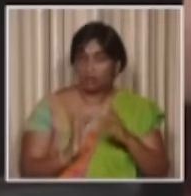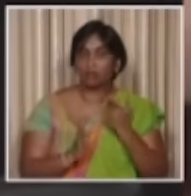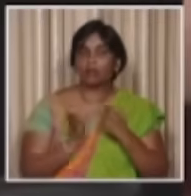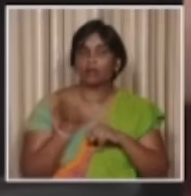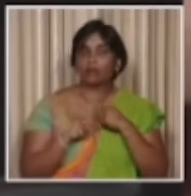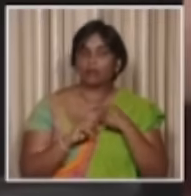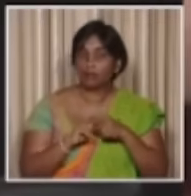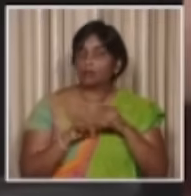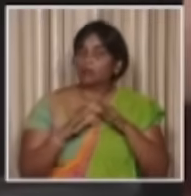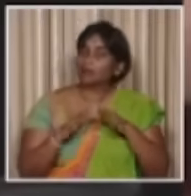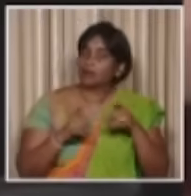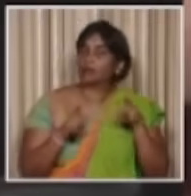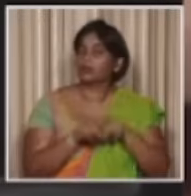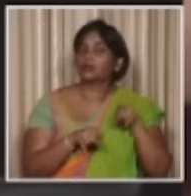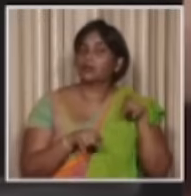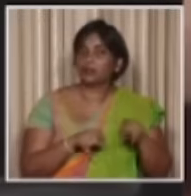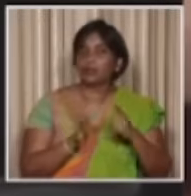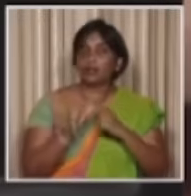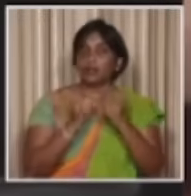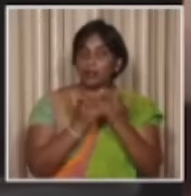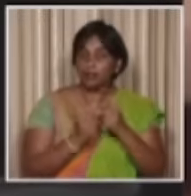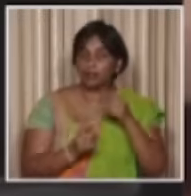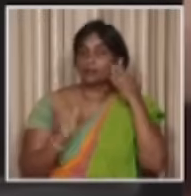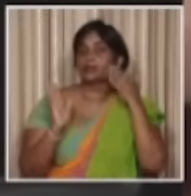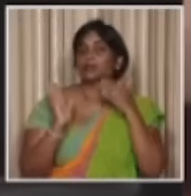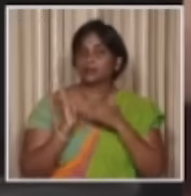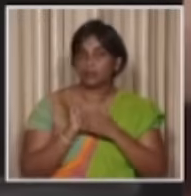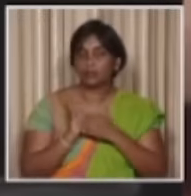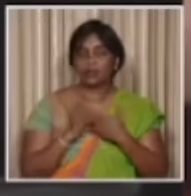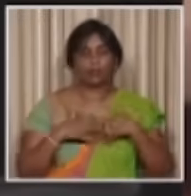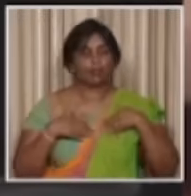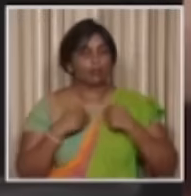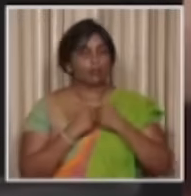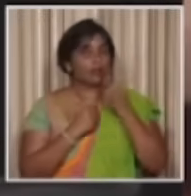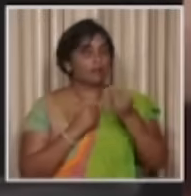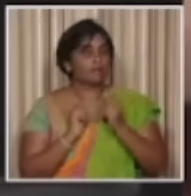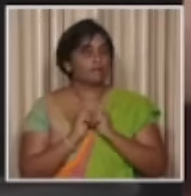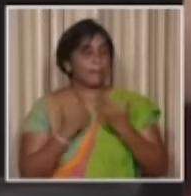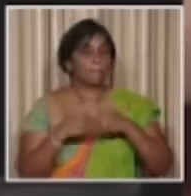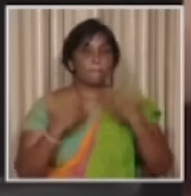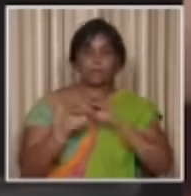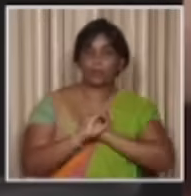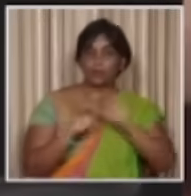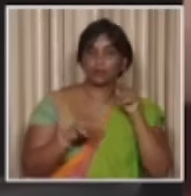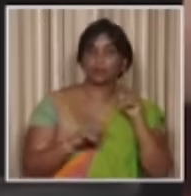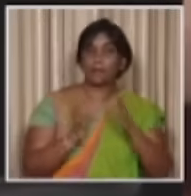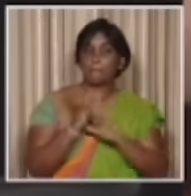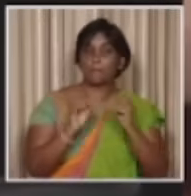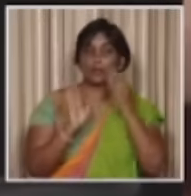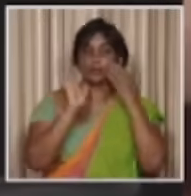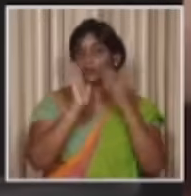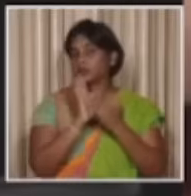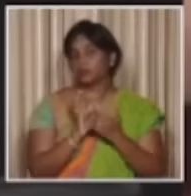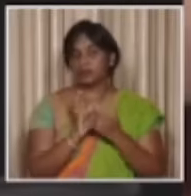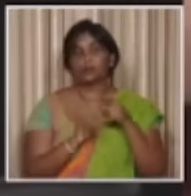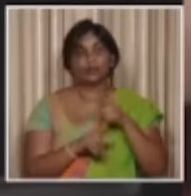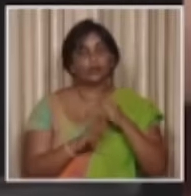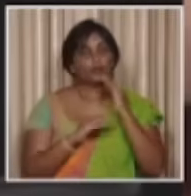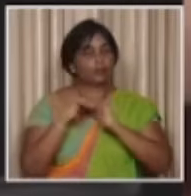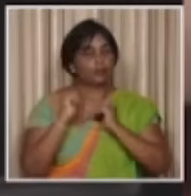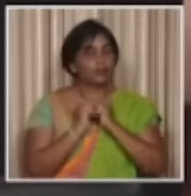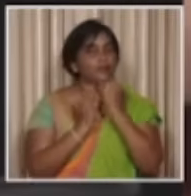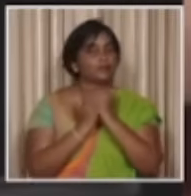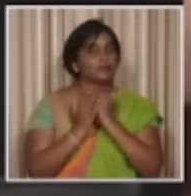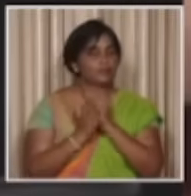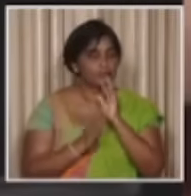මුදල් වලින්? එහෙමනම් මේ විගණන වලින් පෙන්නලා ආතල් දුන්නට පත්‍රවල දැම්මට මාධ්‍ය වලින් ප්‍රකාශ කළාට මේ මේ වංචා